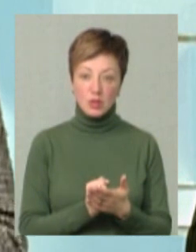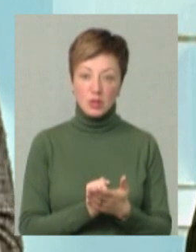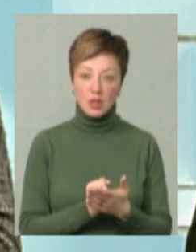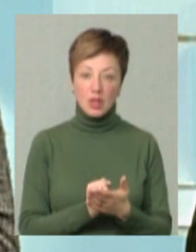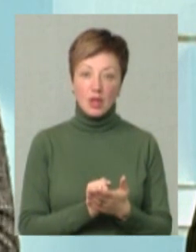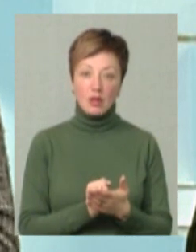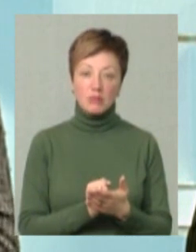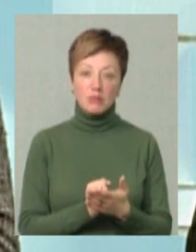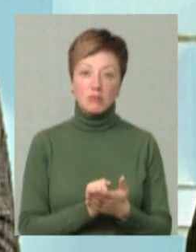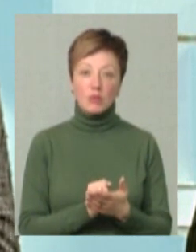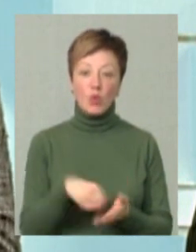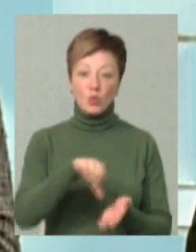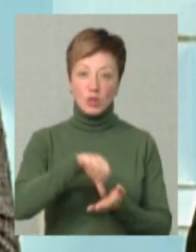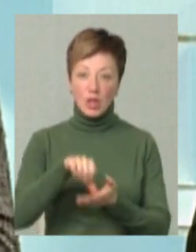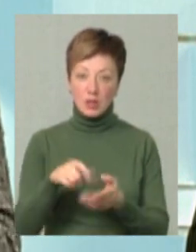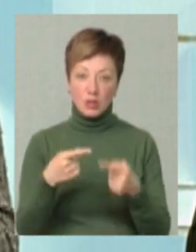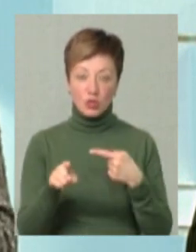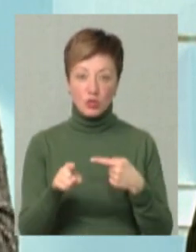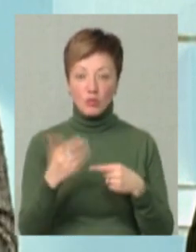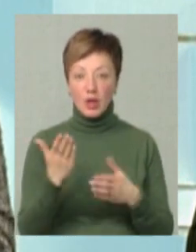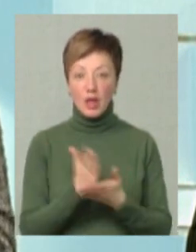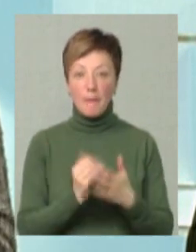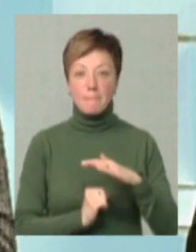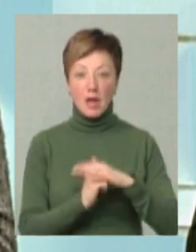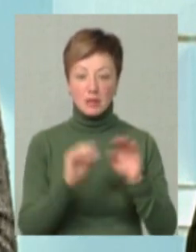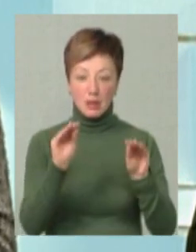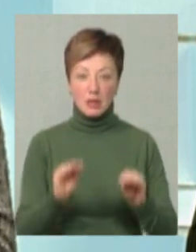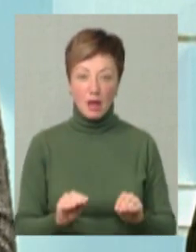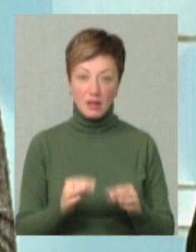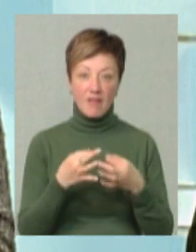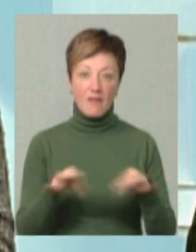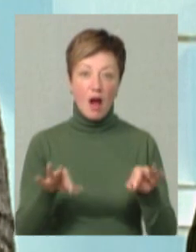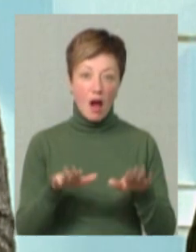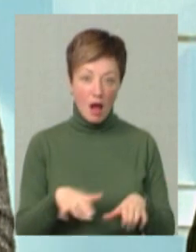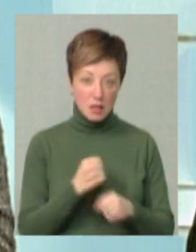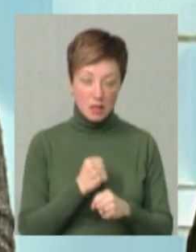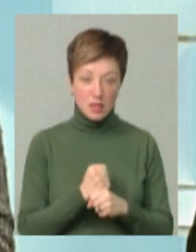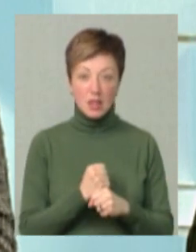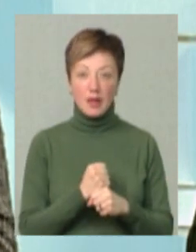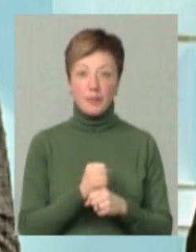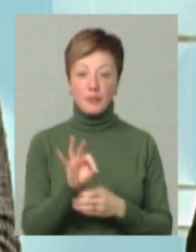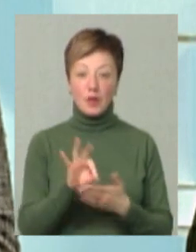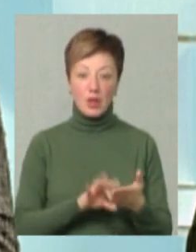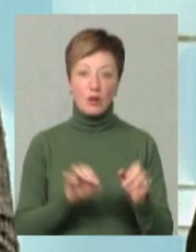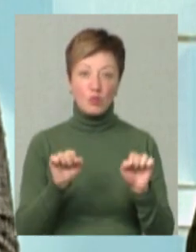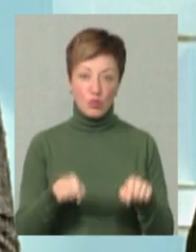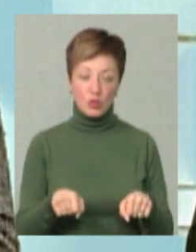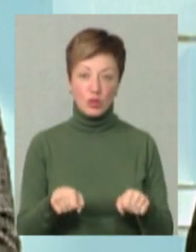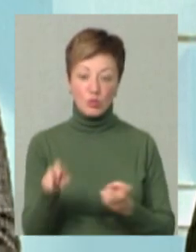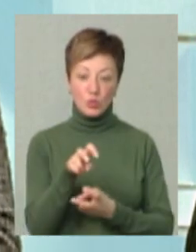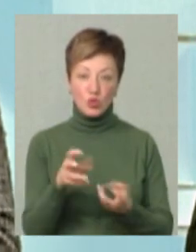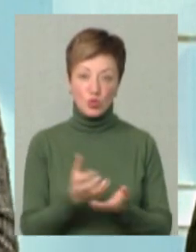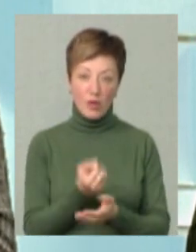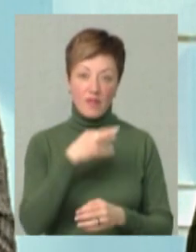можуть залучати учасників, з іншого боку в них є база даних вакансій, і одразу можна і